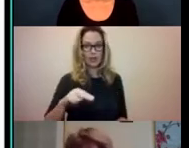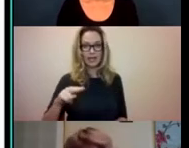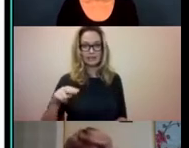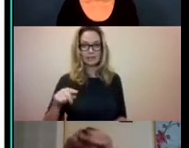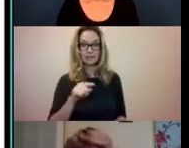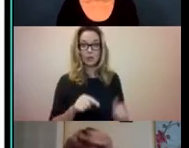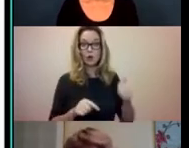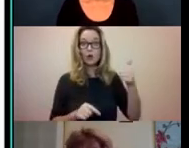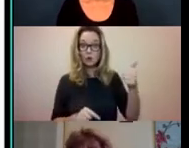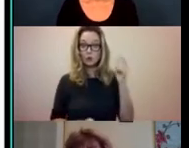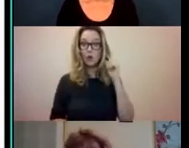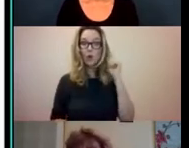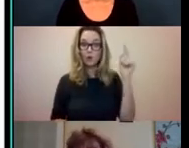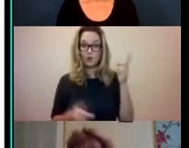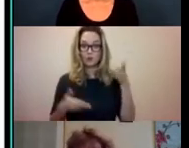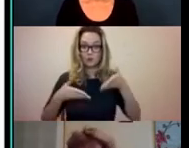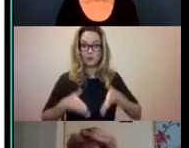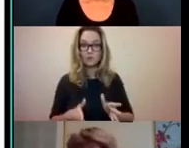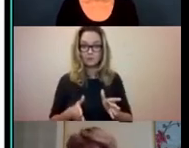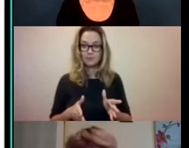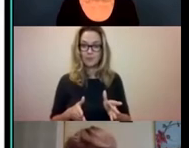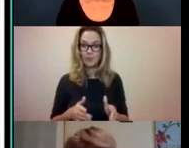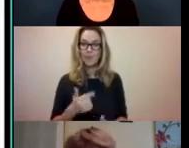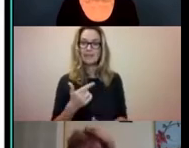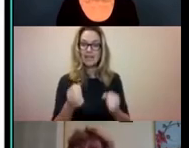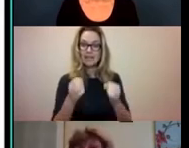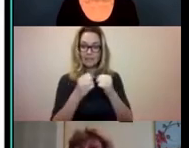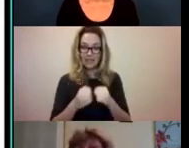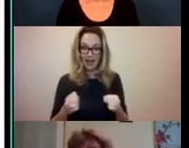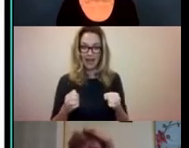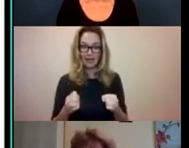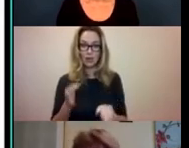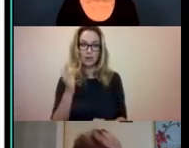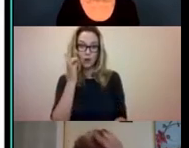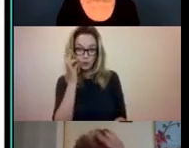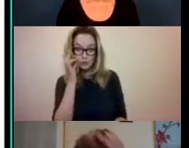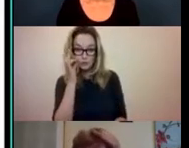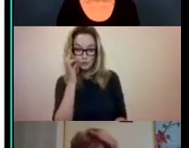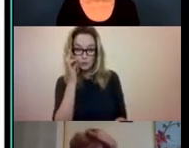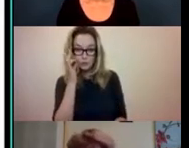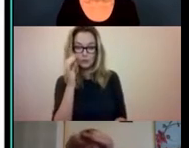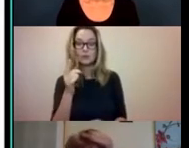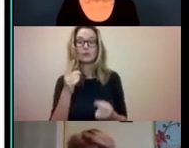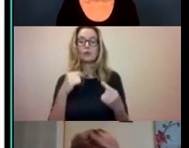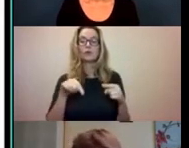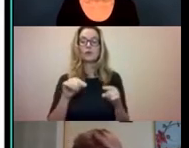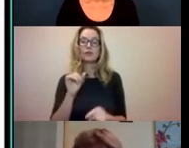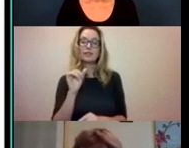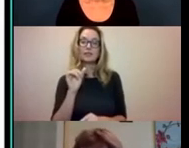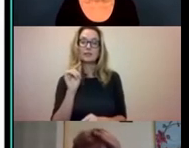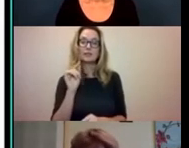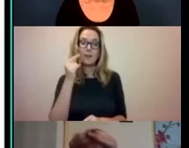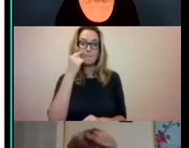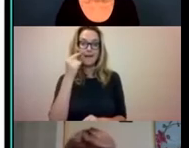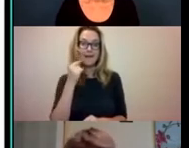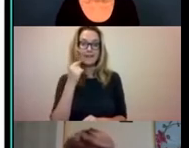goedhorend geboren. Ik heb daar 7 jaar gewoond. Toen had ik toevallig de mazelen toen wij